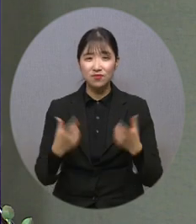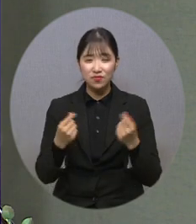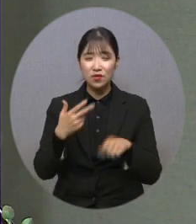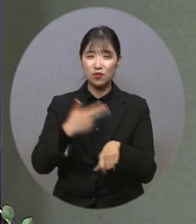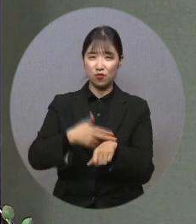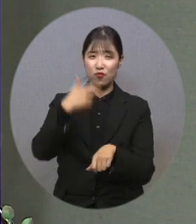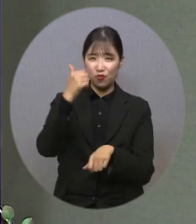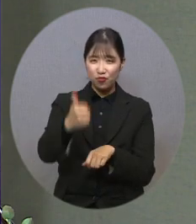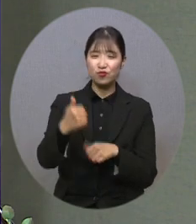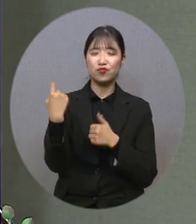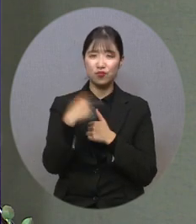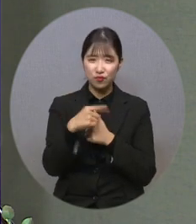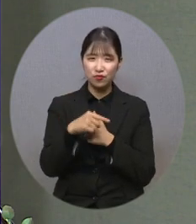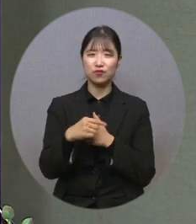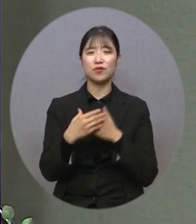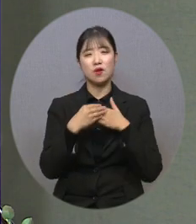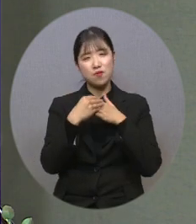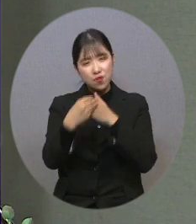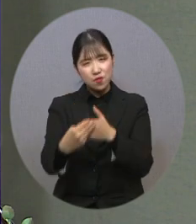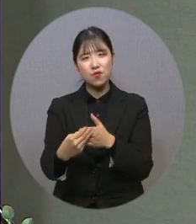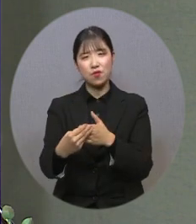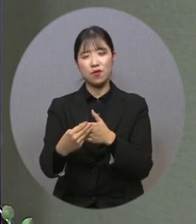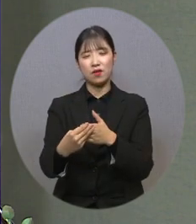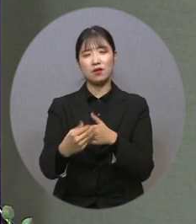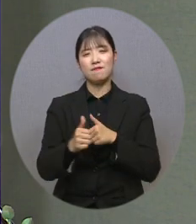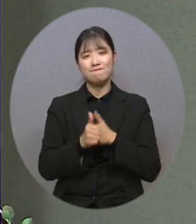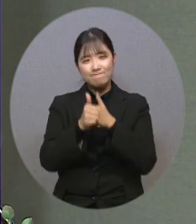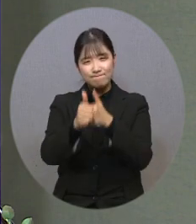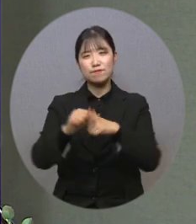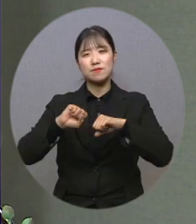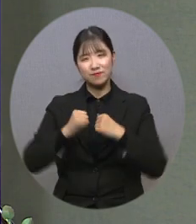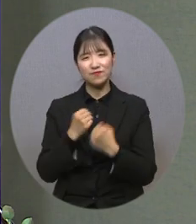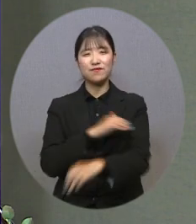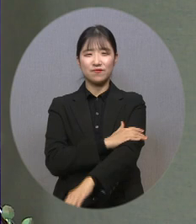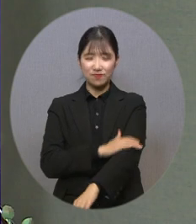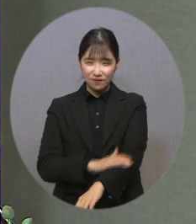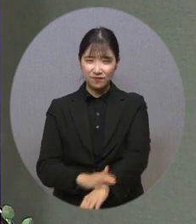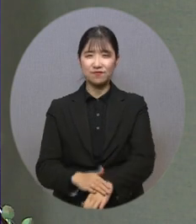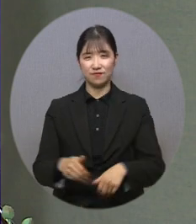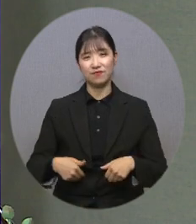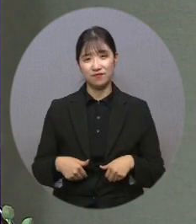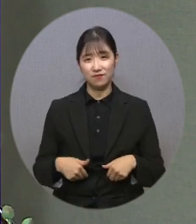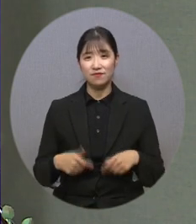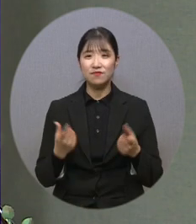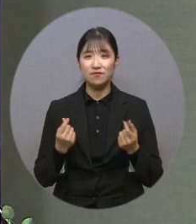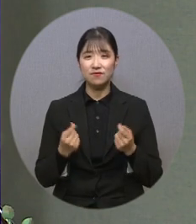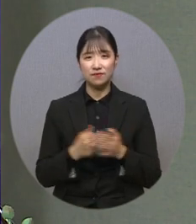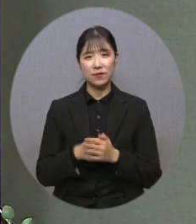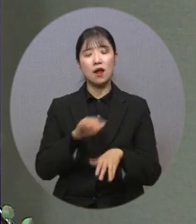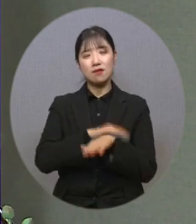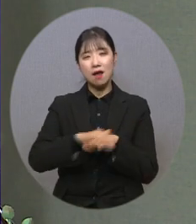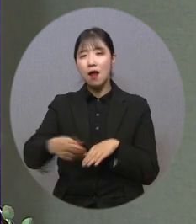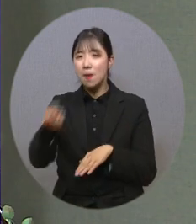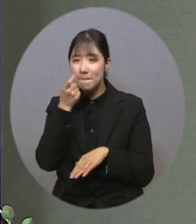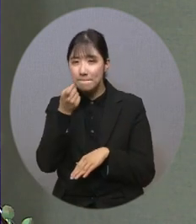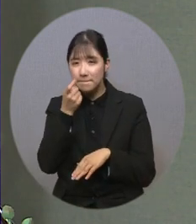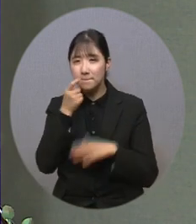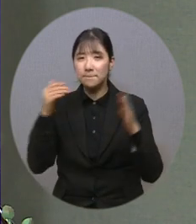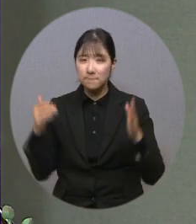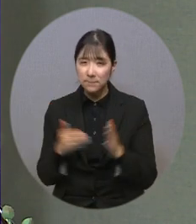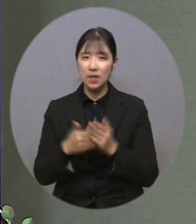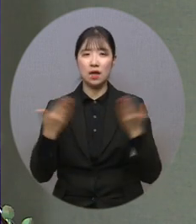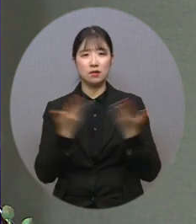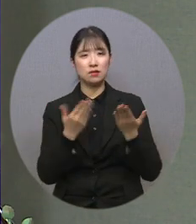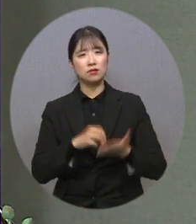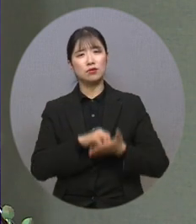지도 방침에 또 교육에 네. 수능을 잘 해야 하는데 네. 막 그렇게 잘 배워서 네.